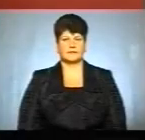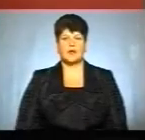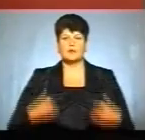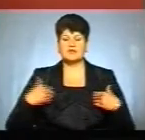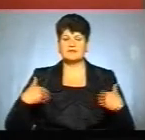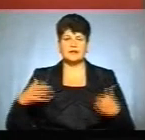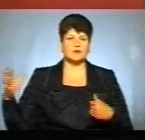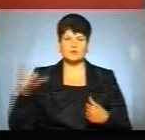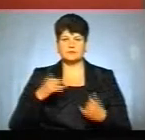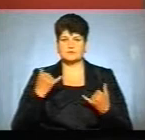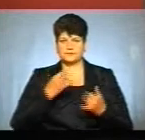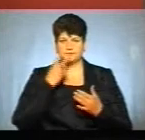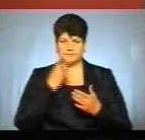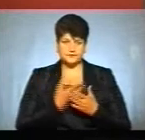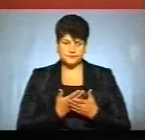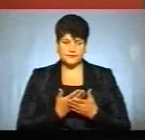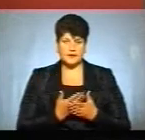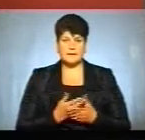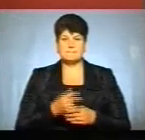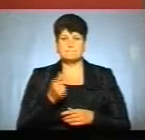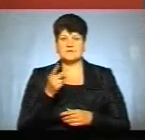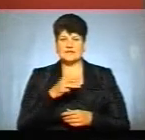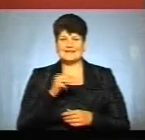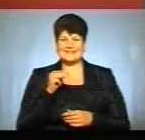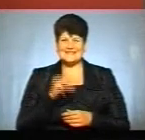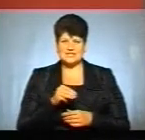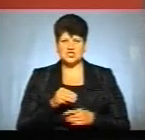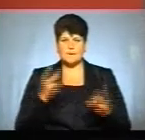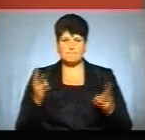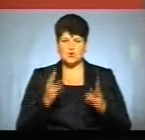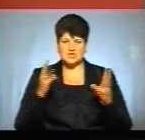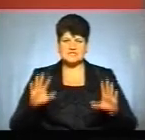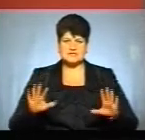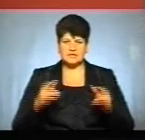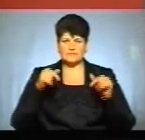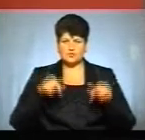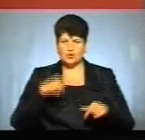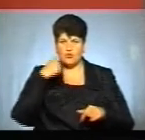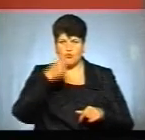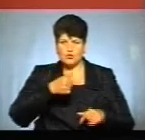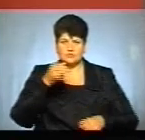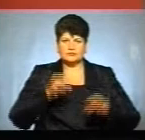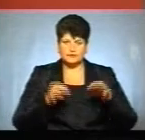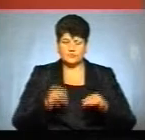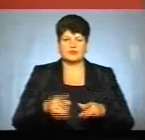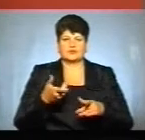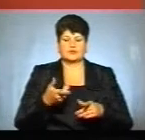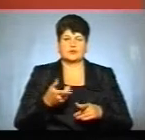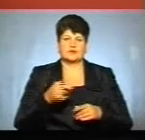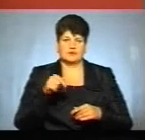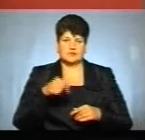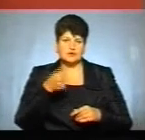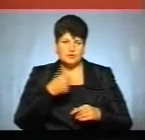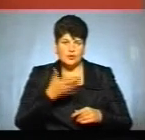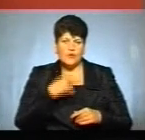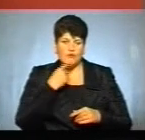вітання усім, хто зараз з нами. Близько 1500 пожеж в екосистемах сталося цього року на Тернопільщині, повідомляє Державна служба з надзвичайних